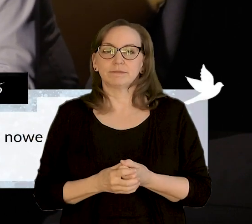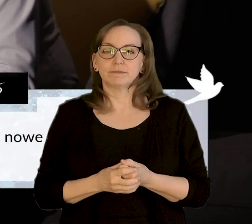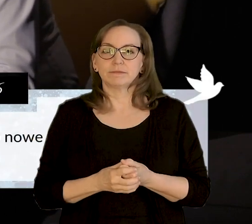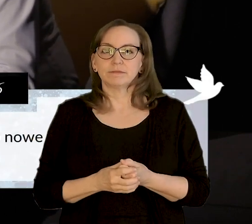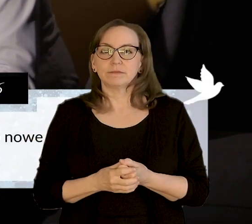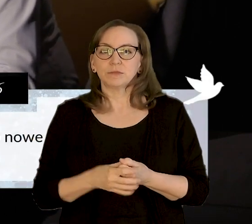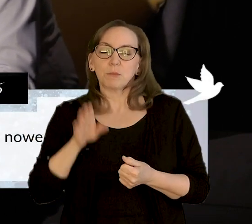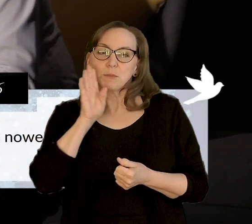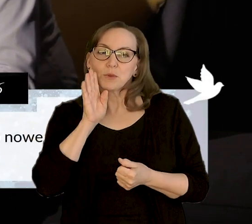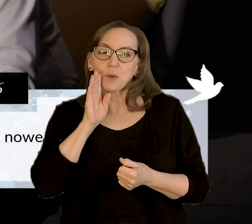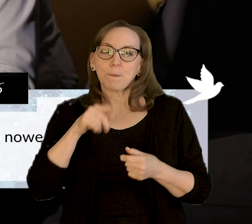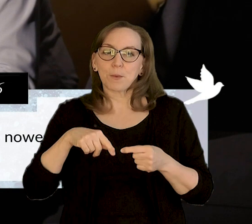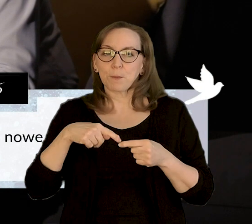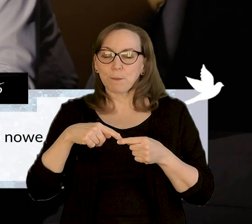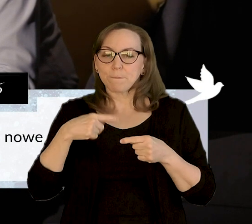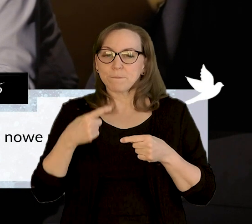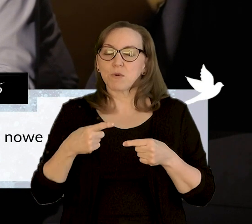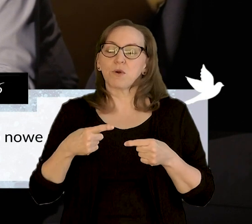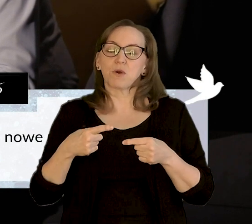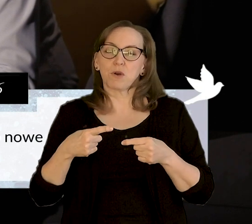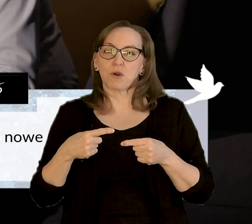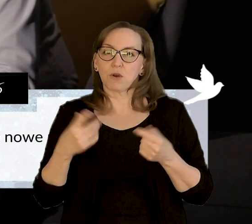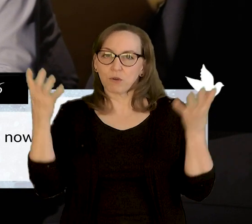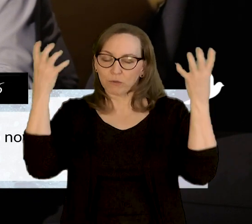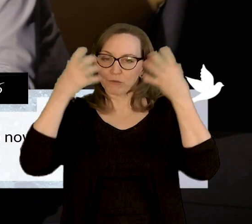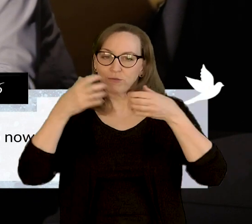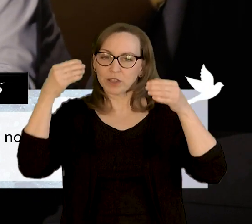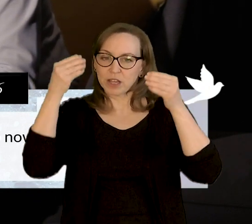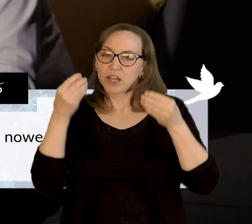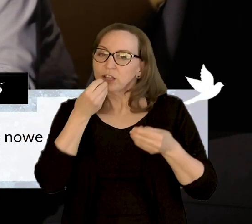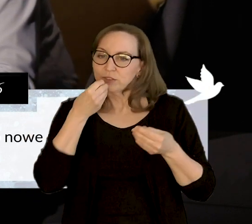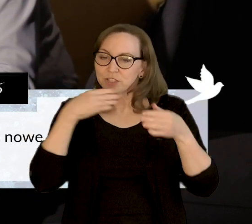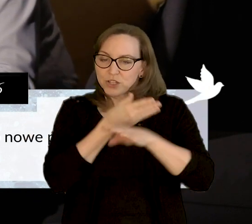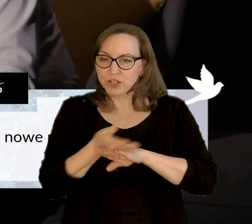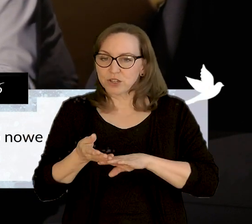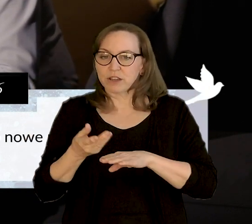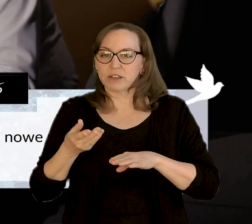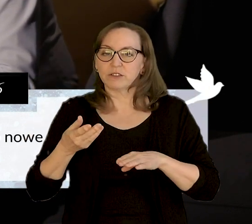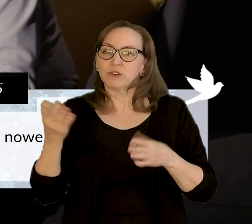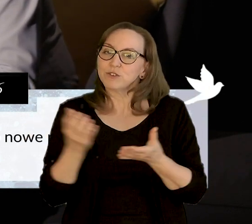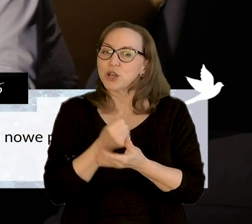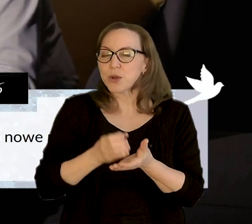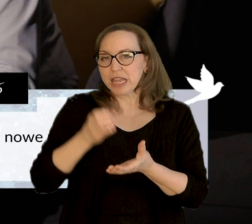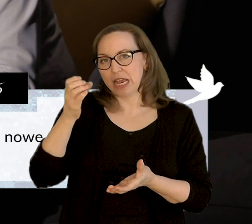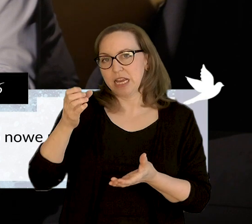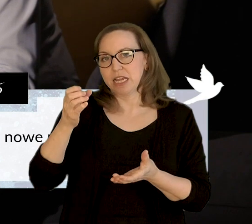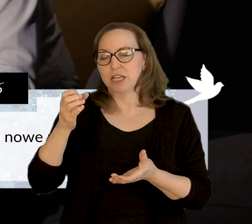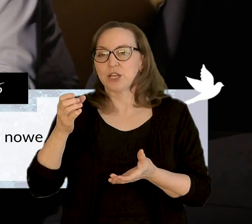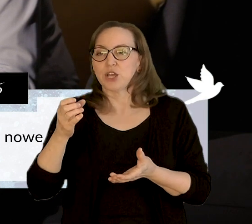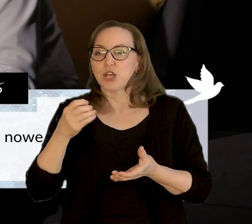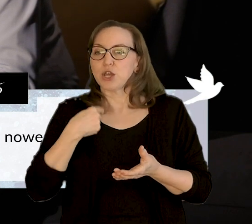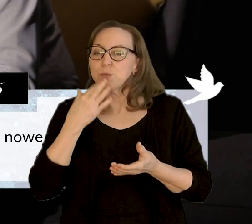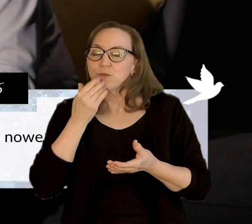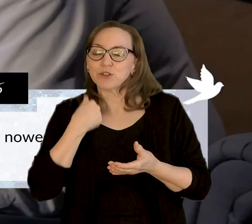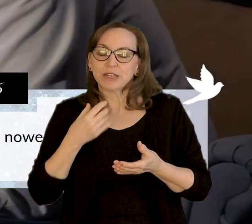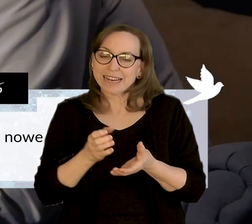Podobnie, gdy było po wieczerzy, wziął kielich i oświadczył: ten kielich to nowe przymierze w